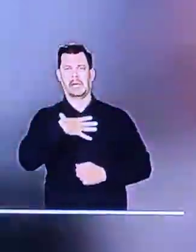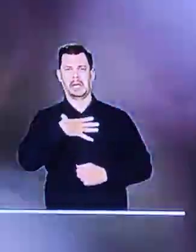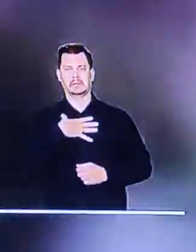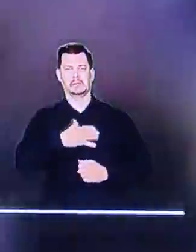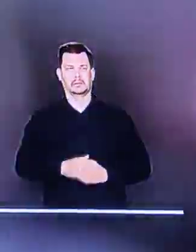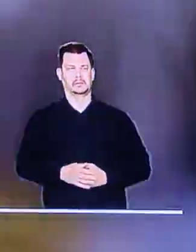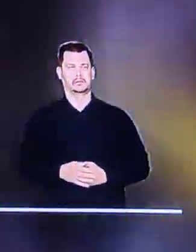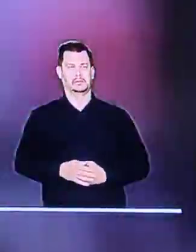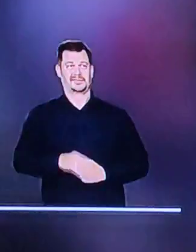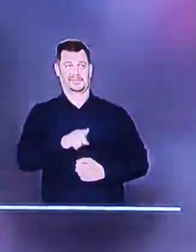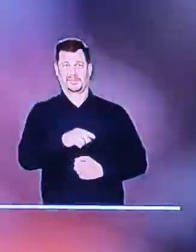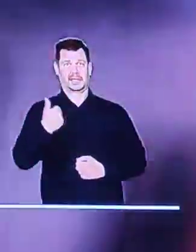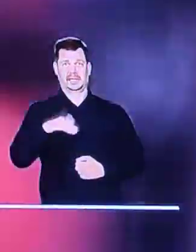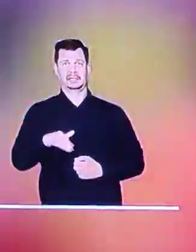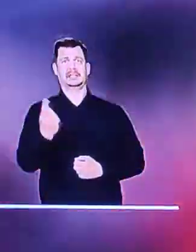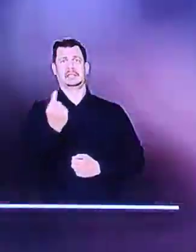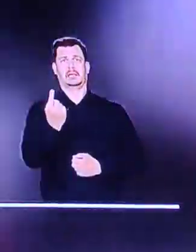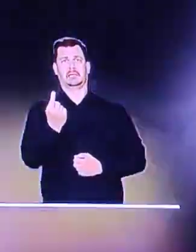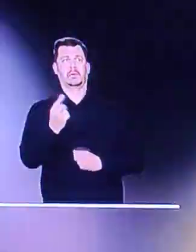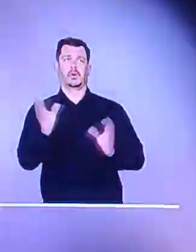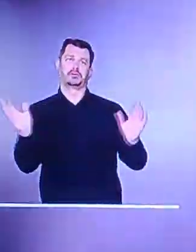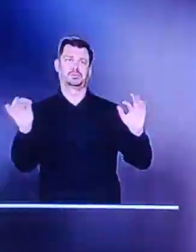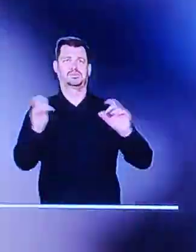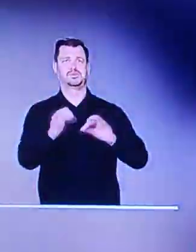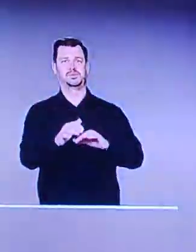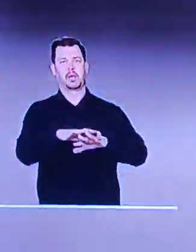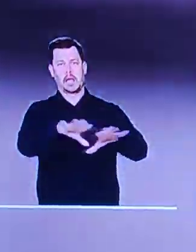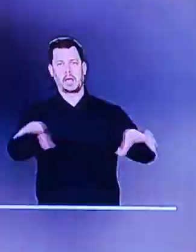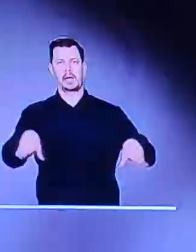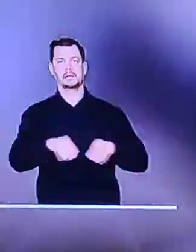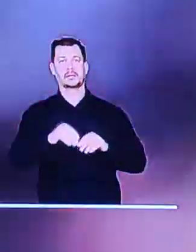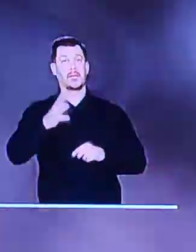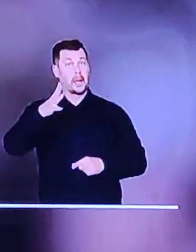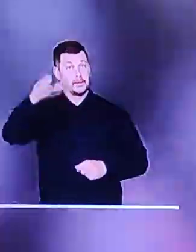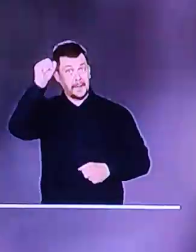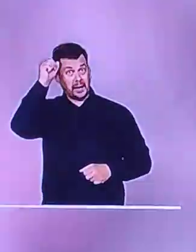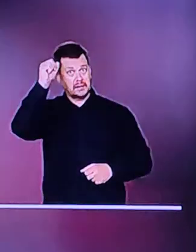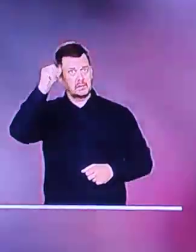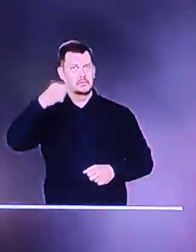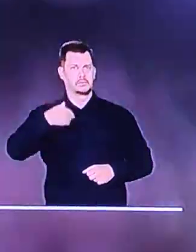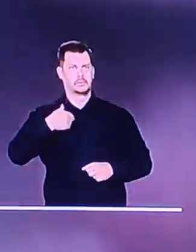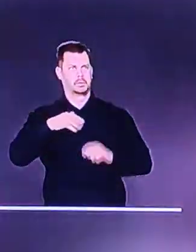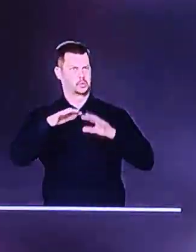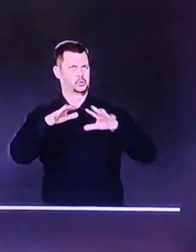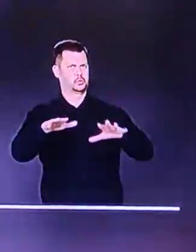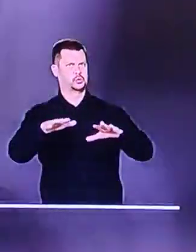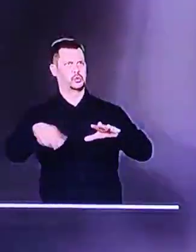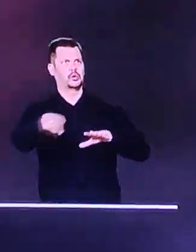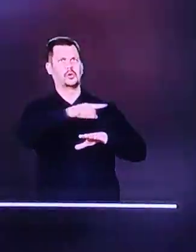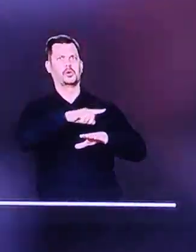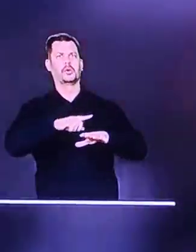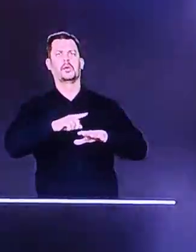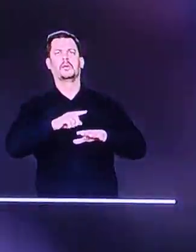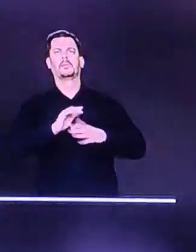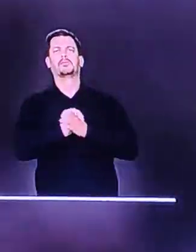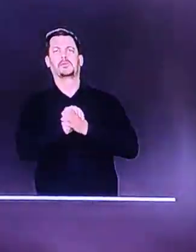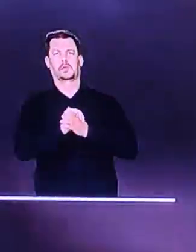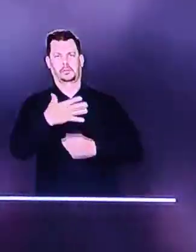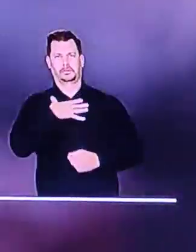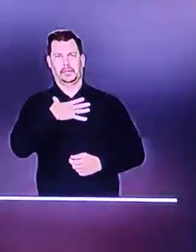A że nikt nie chce być sam jak pies, węszą towarzystwa. W Berlinie uzbierała się już całkiem pokaźna sfora najlepszych przyjaciół